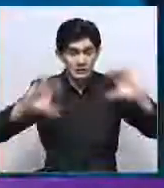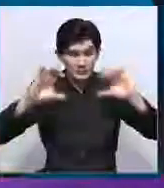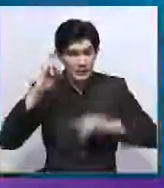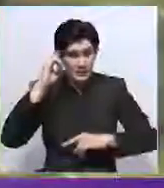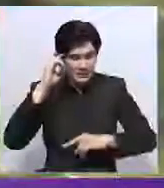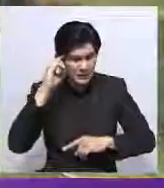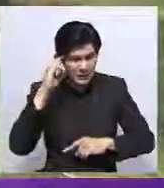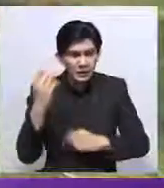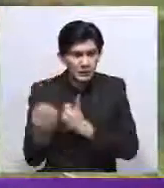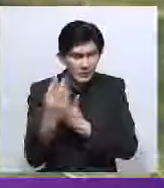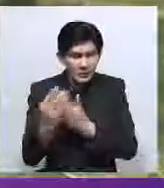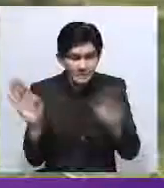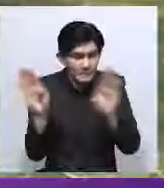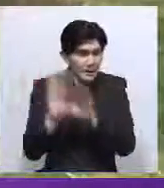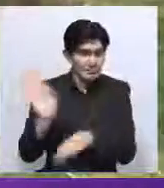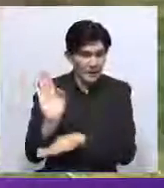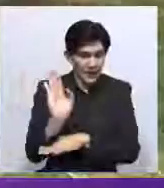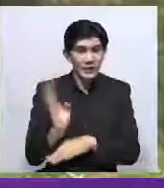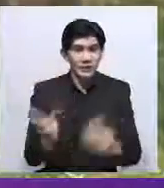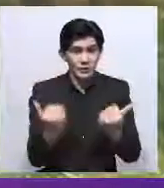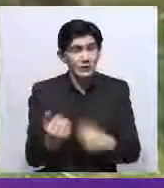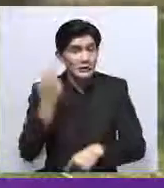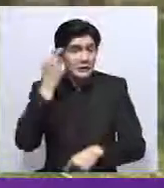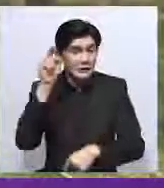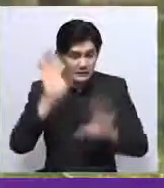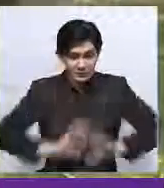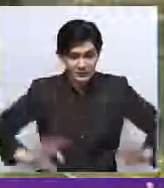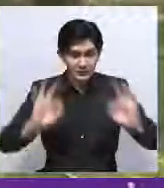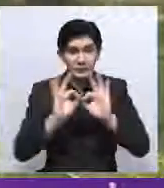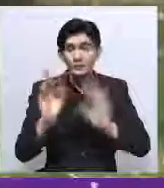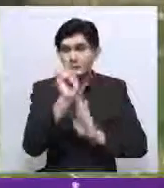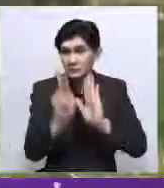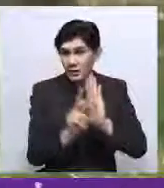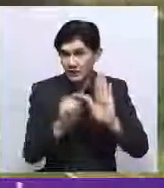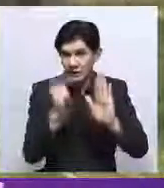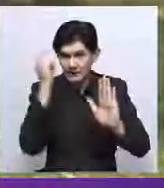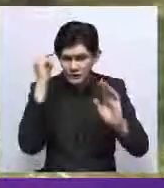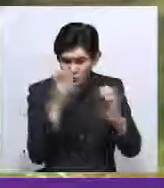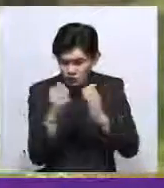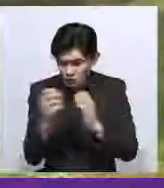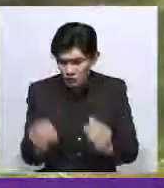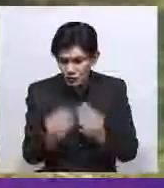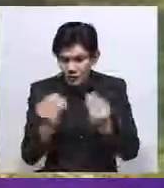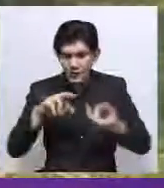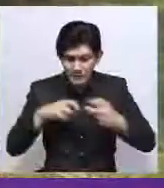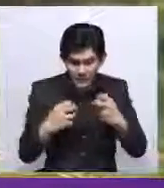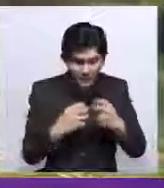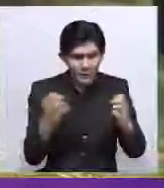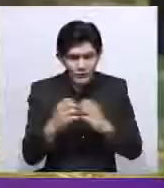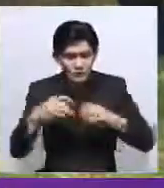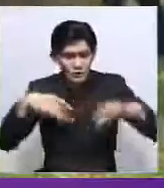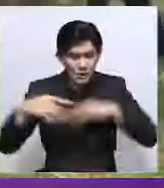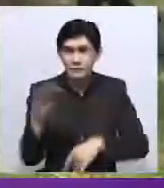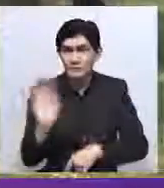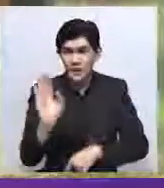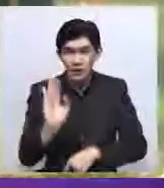ยปิดกั้นความคิดและการกระทำโดยขอให้คำนึงถึงขอบเขตของกฎหมายไม่สร้างความเดือดร้อนหรือก่อให้เกิดความขัด